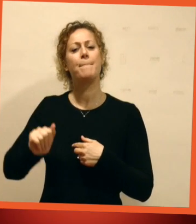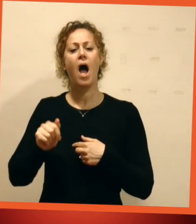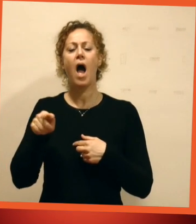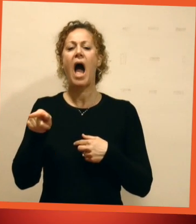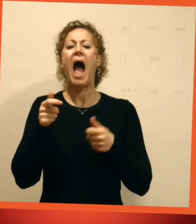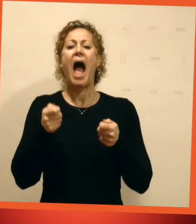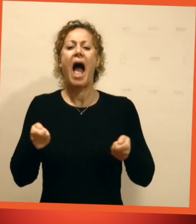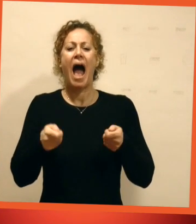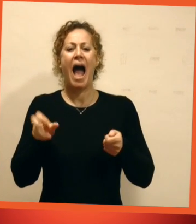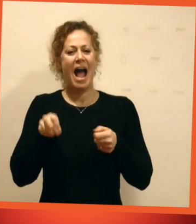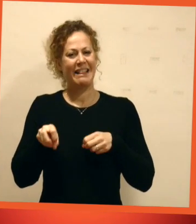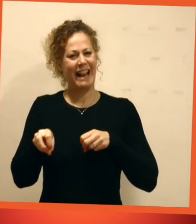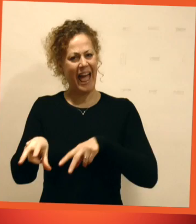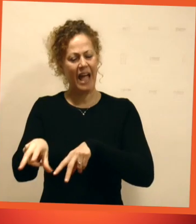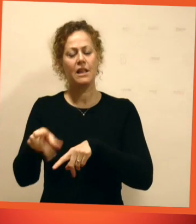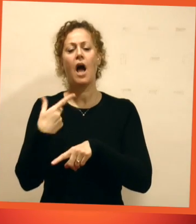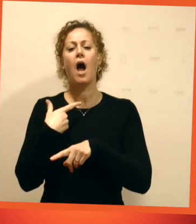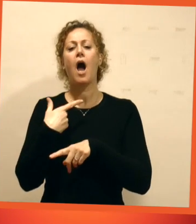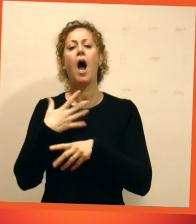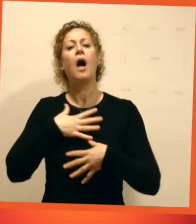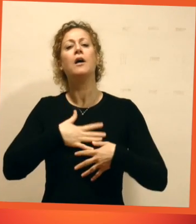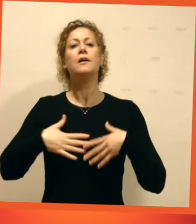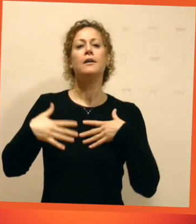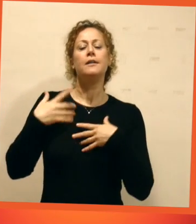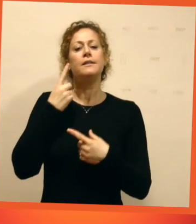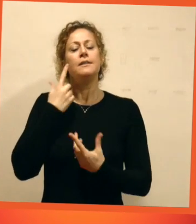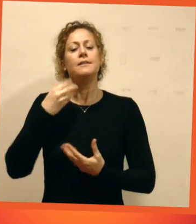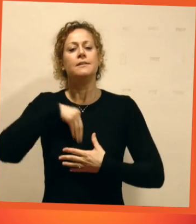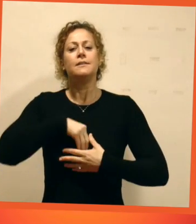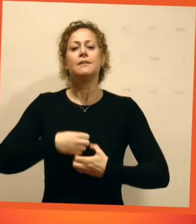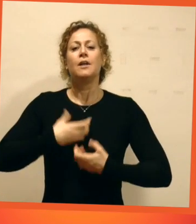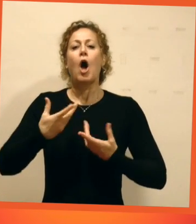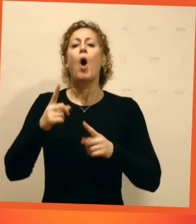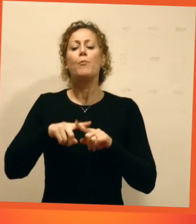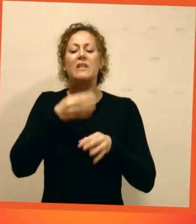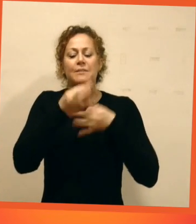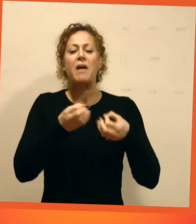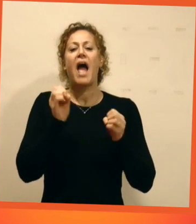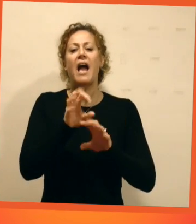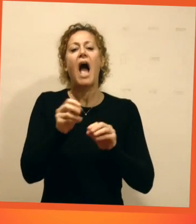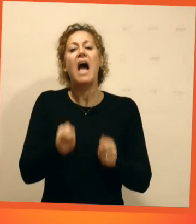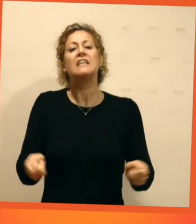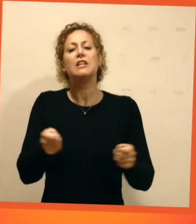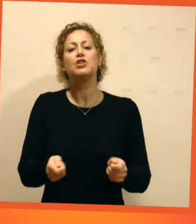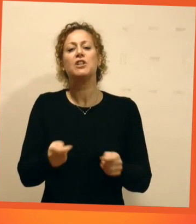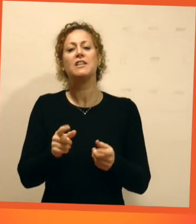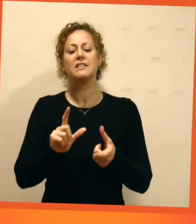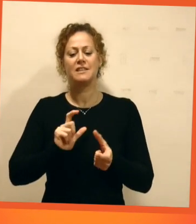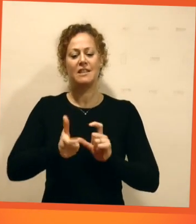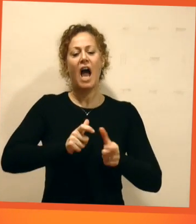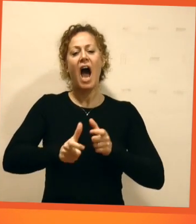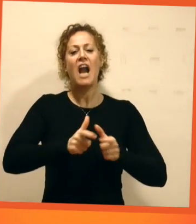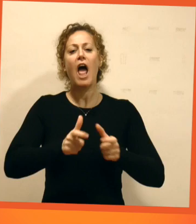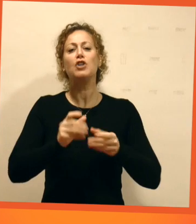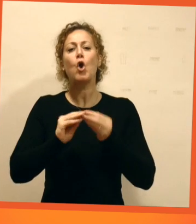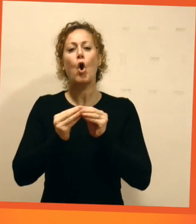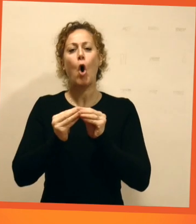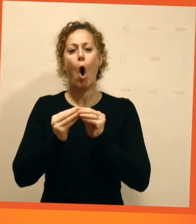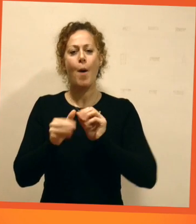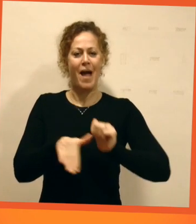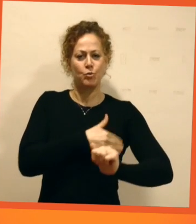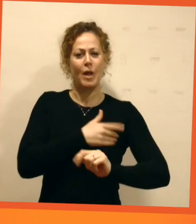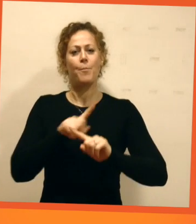hai quando spieghi gli esercizi da fare? La cosa più importante, come diceva prima il presidente, è che